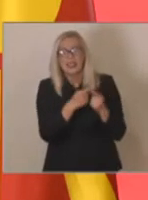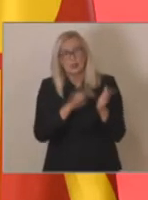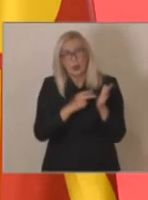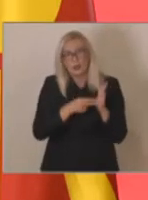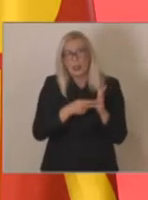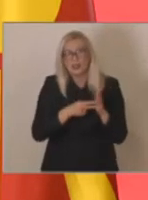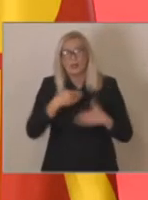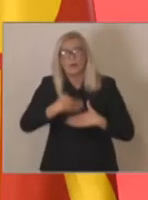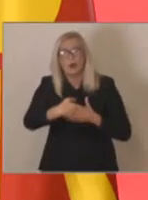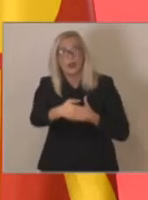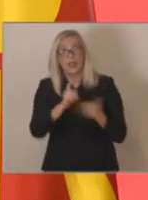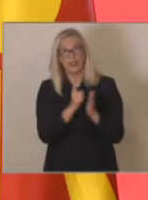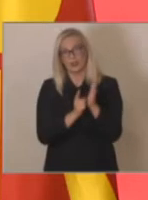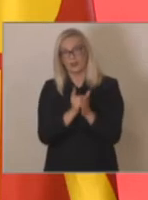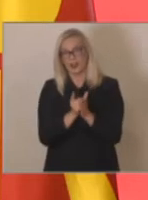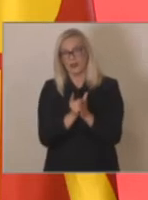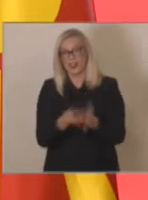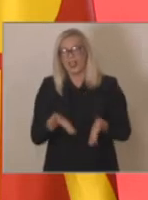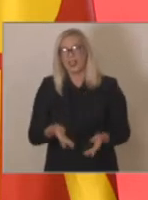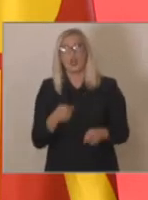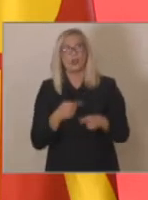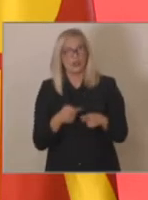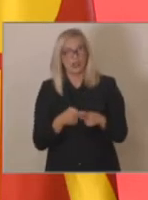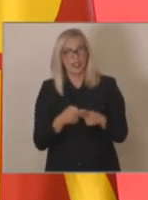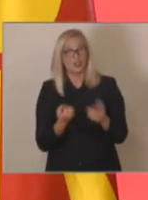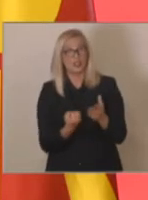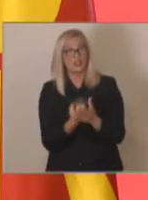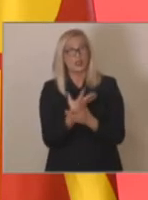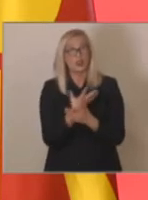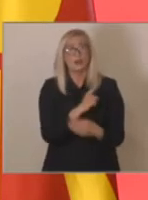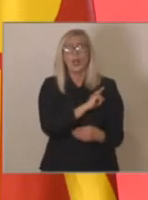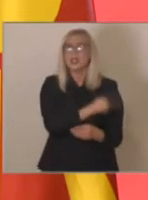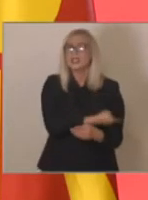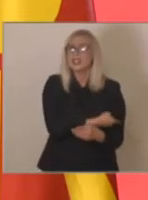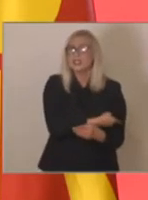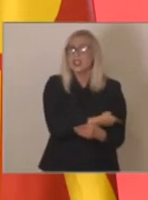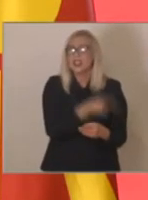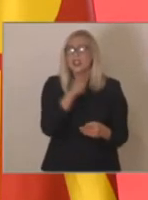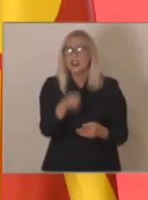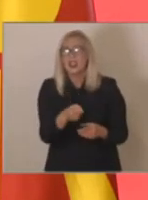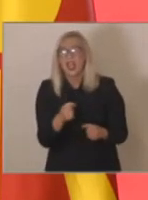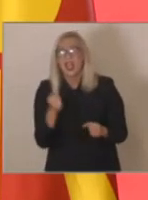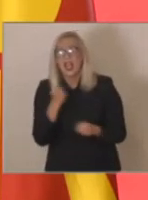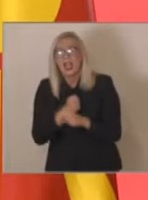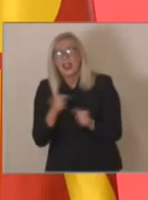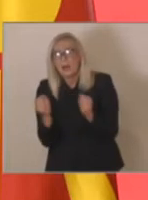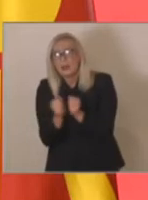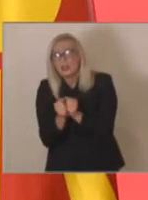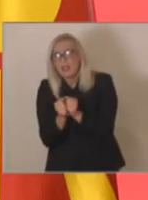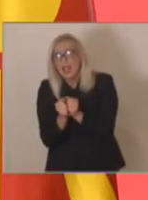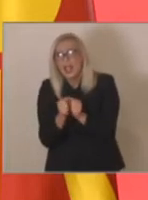во наредниот период. На овој начин се создава силна синергија и